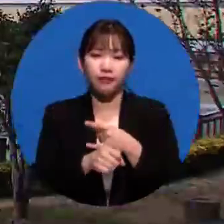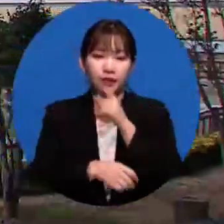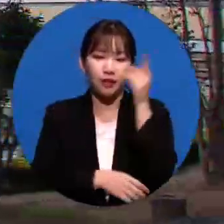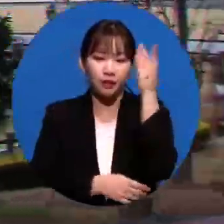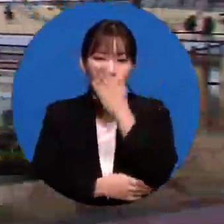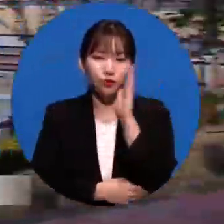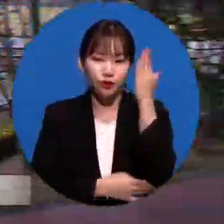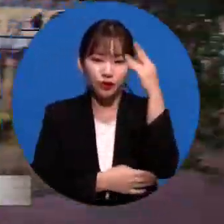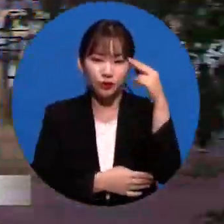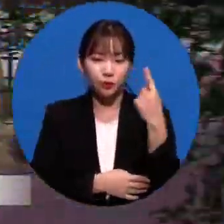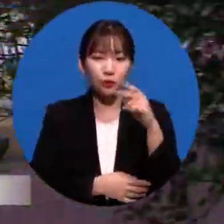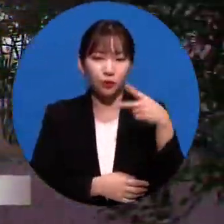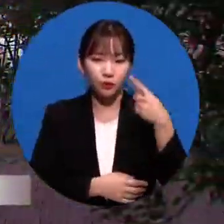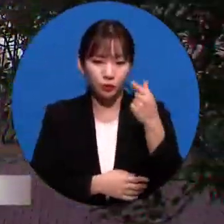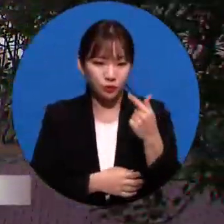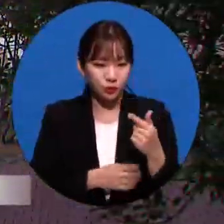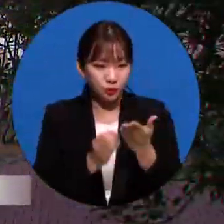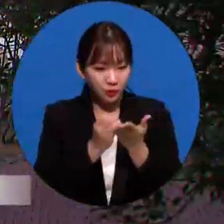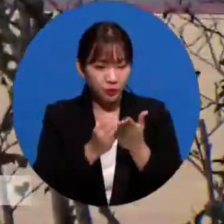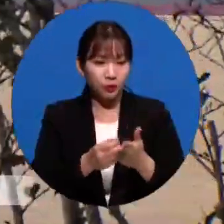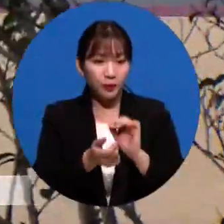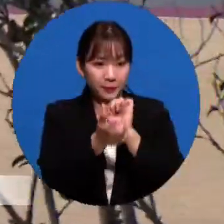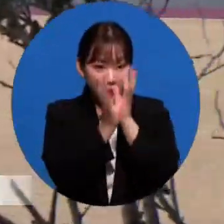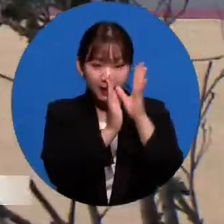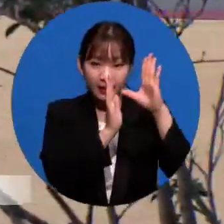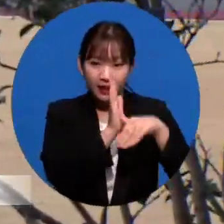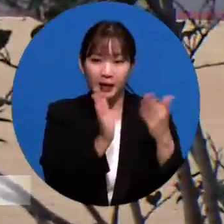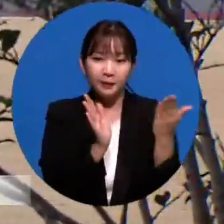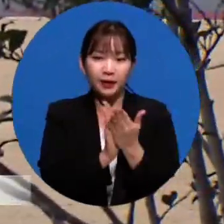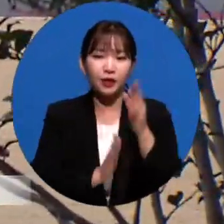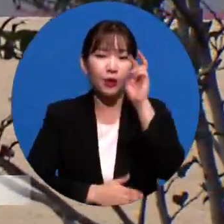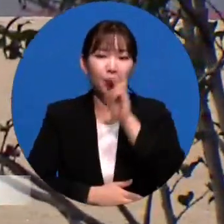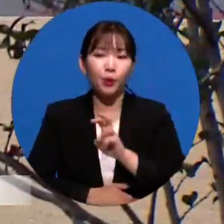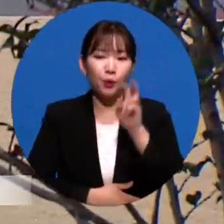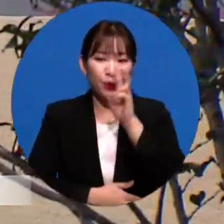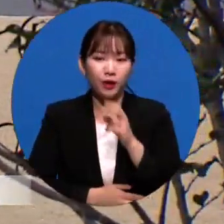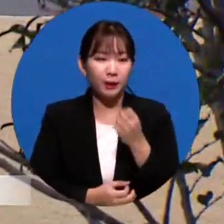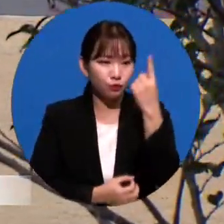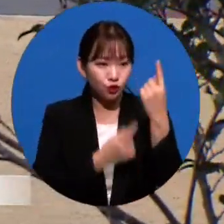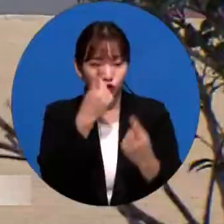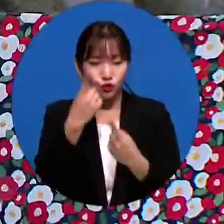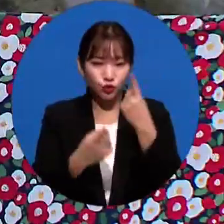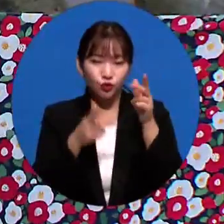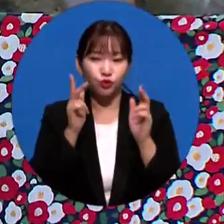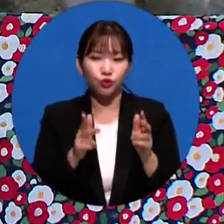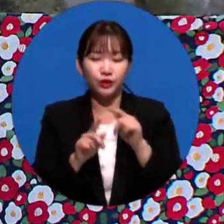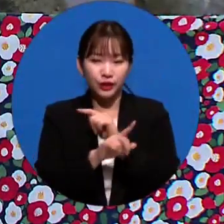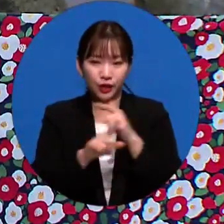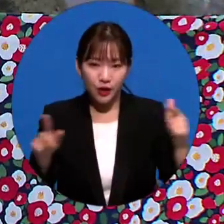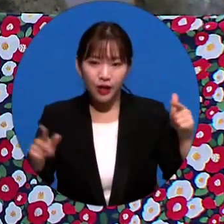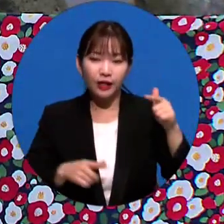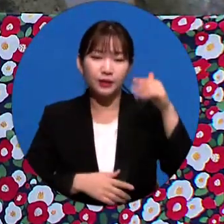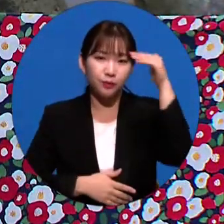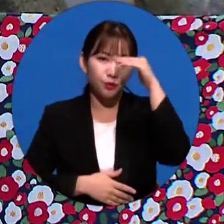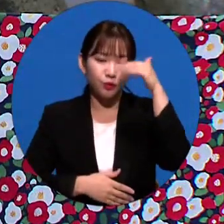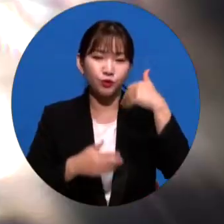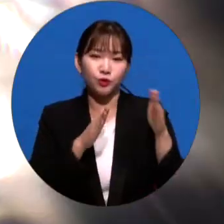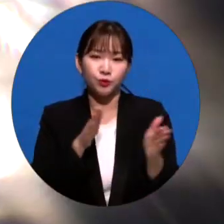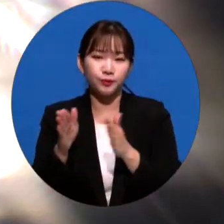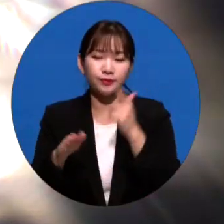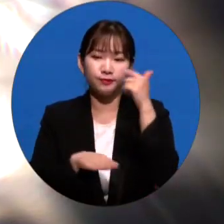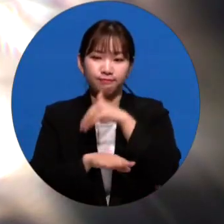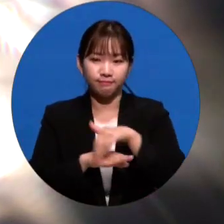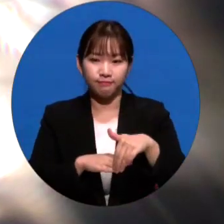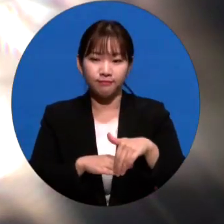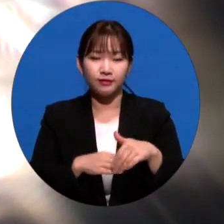여수시도 오동도 동백이 만개하는 시기에 맞춰 음악 분수를 가동하는 등 다양한 볼거리를 준비할 계획입니다.